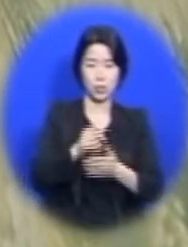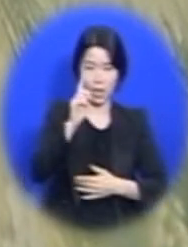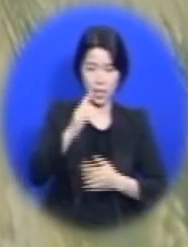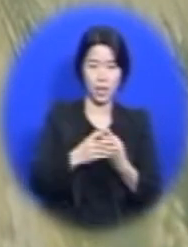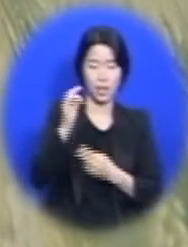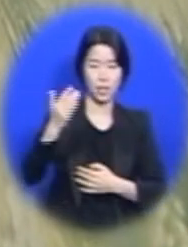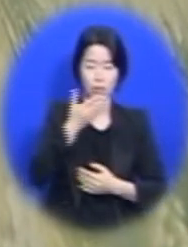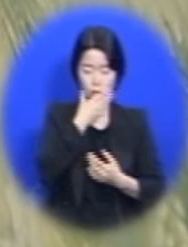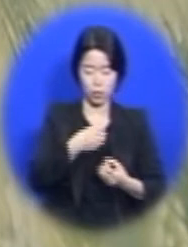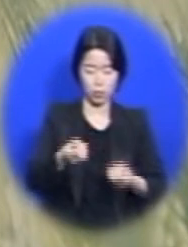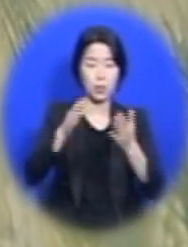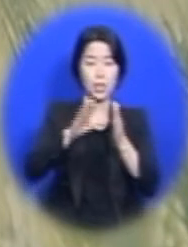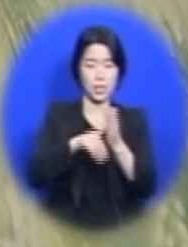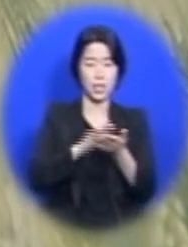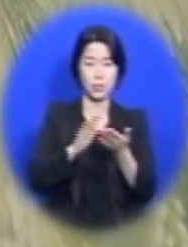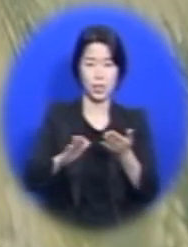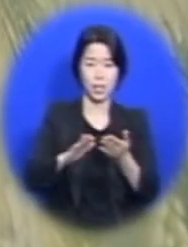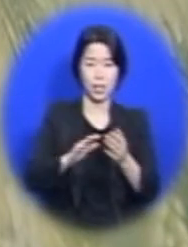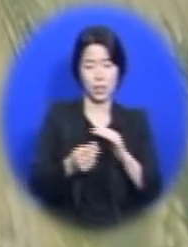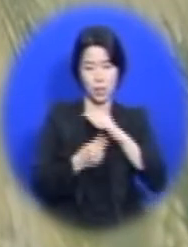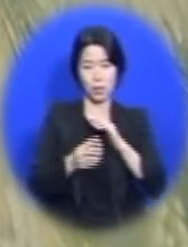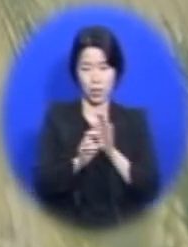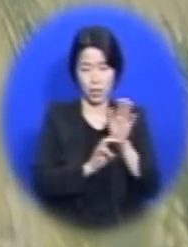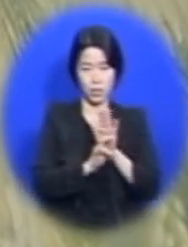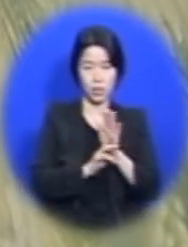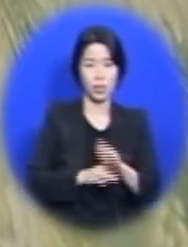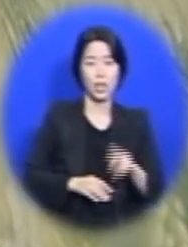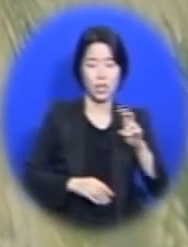축복의 시간이지요. 그런데 요한계시록 22장